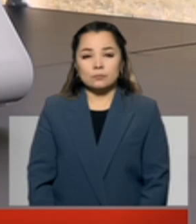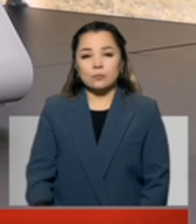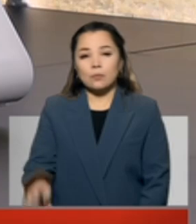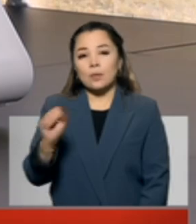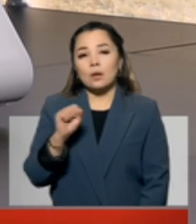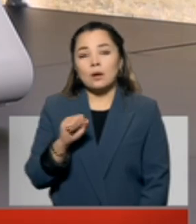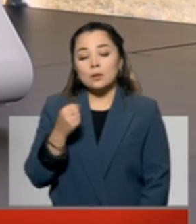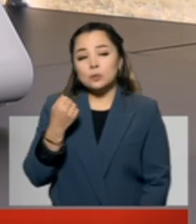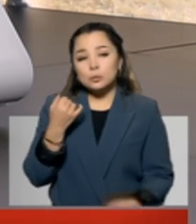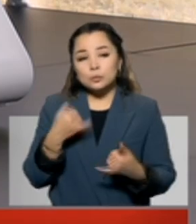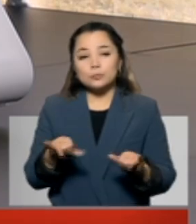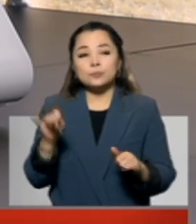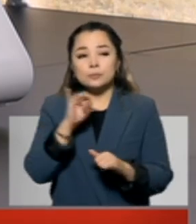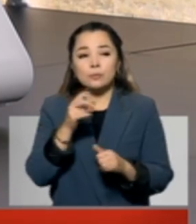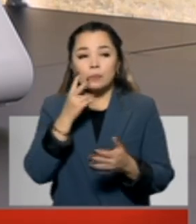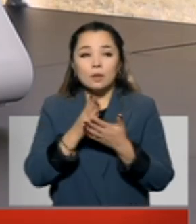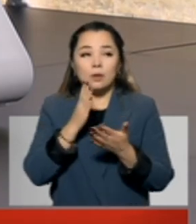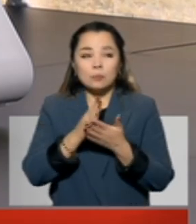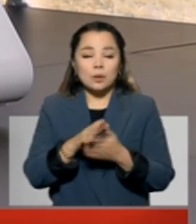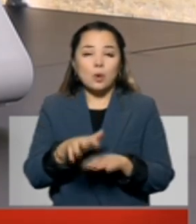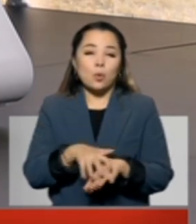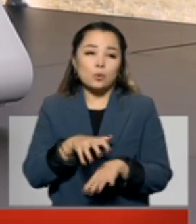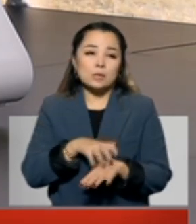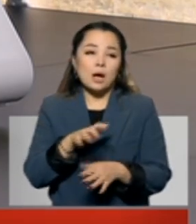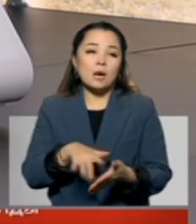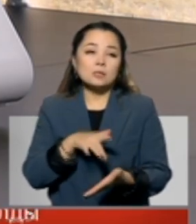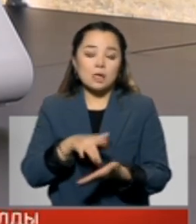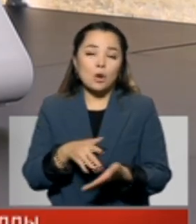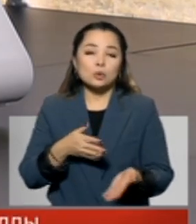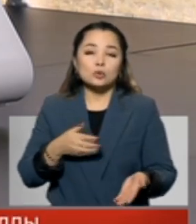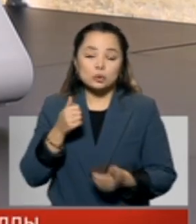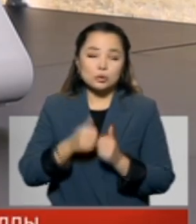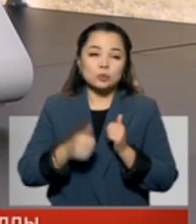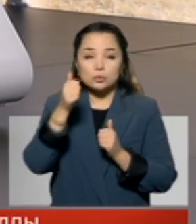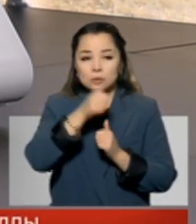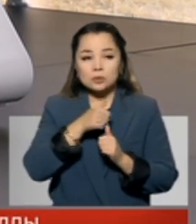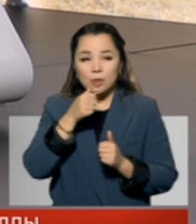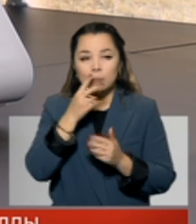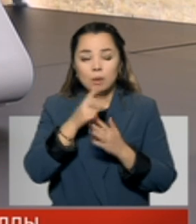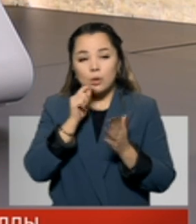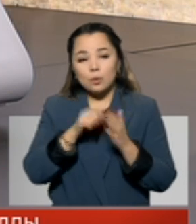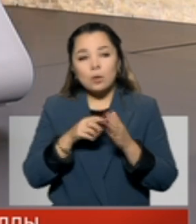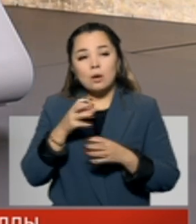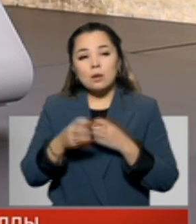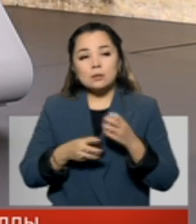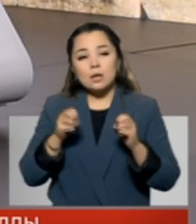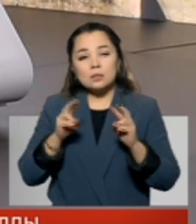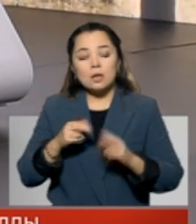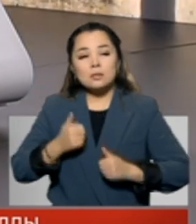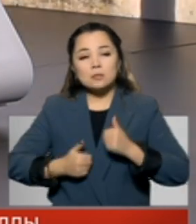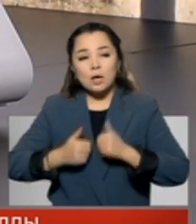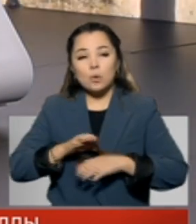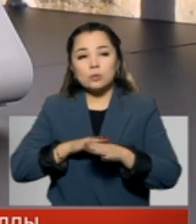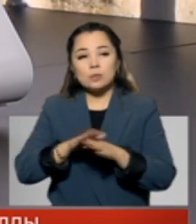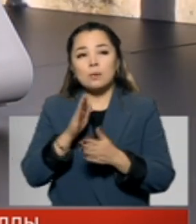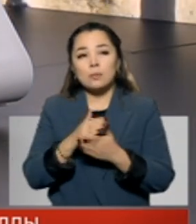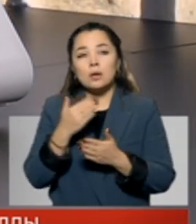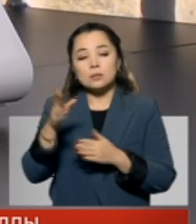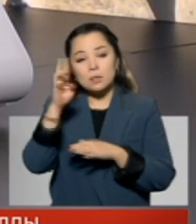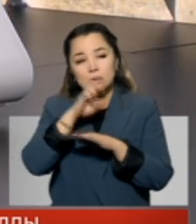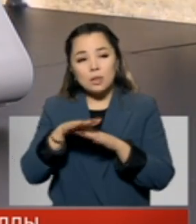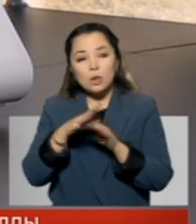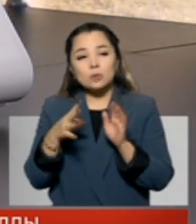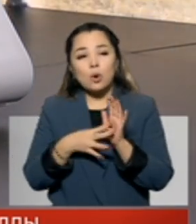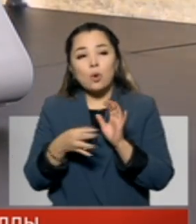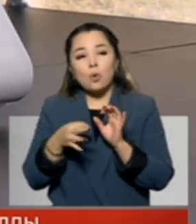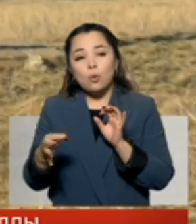Ал тамылжыган табигат менен эрекшеленетин Көкше өңүрүндө жылдагы дәстүр боюнча кус белгилердин халкаралык сайысы өтүп жатыр. Оган элибиздин